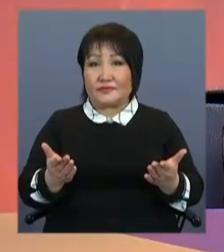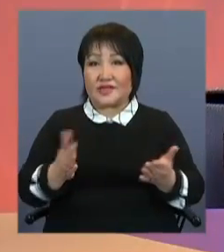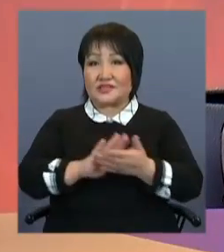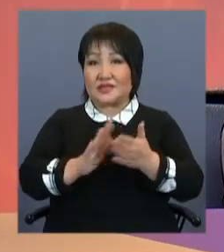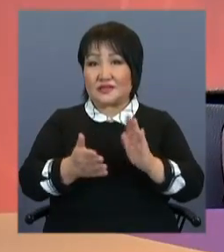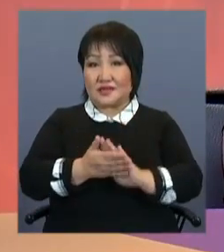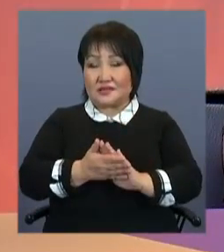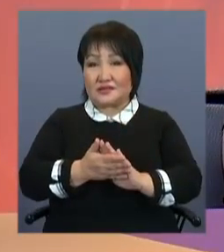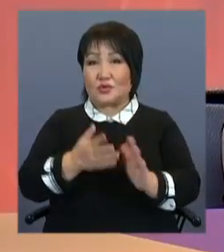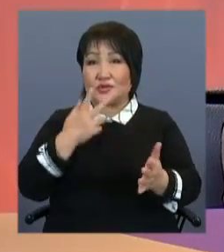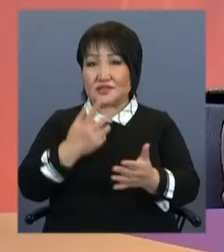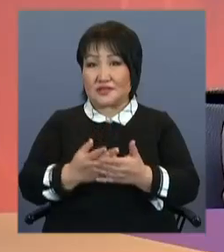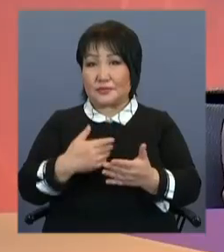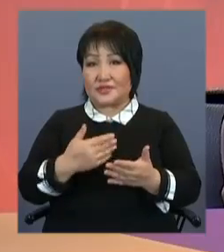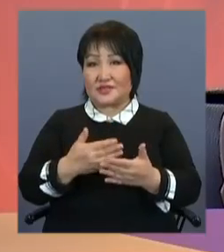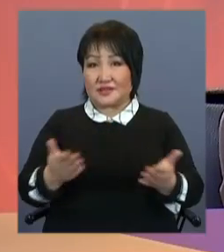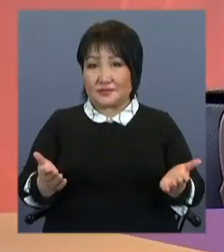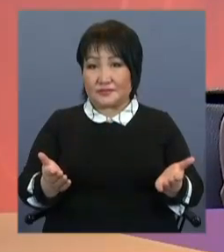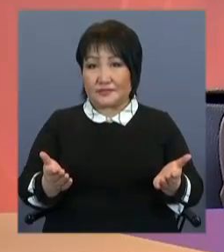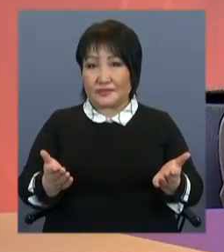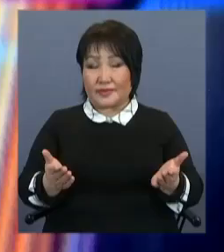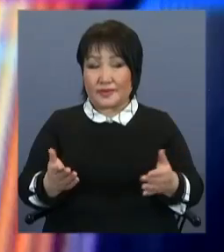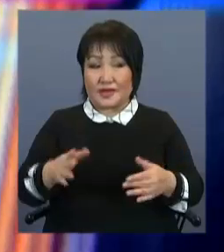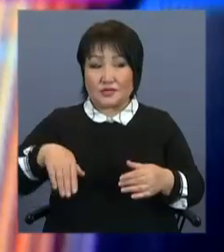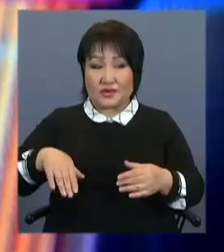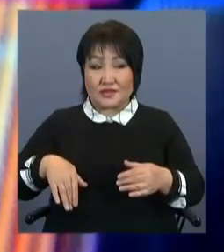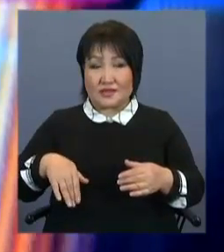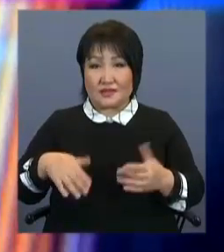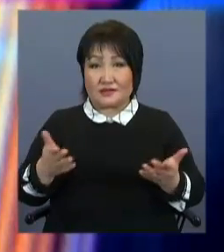жағдайын көрсетіп бізге. Содан кейін барып,